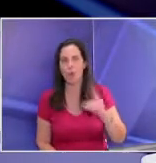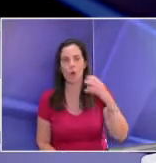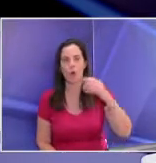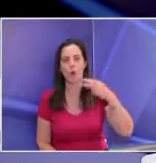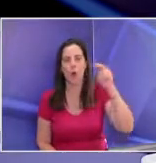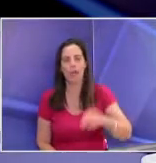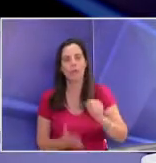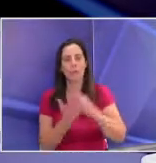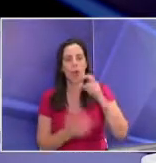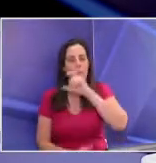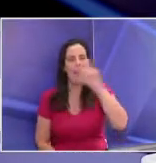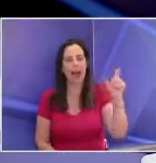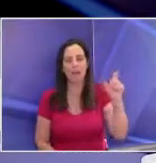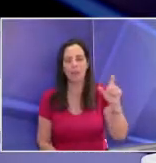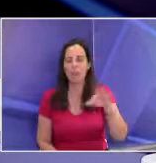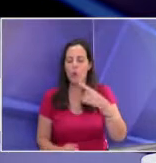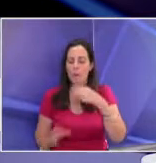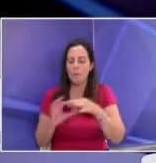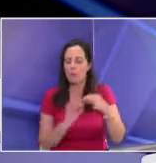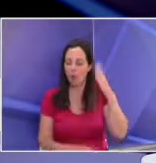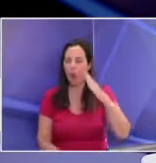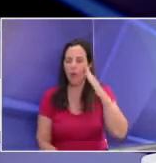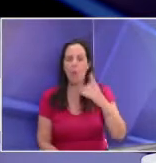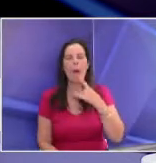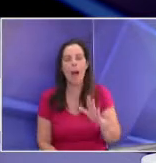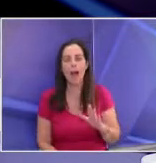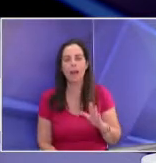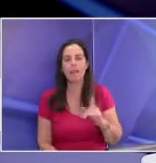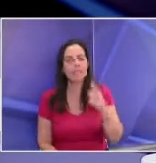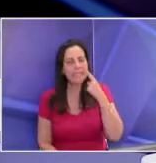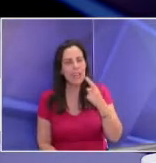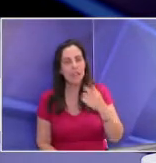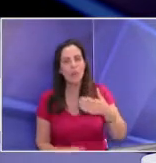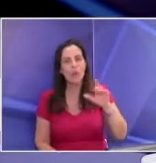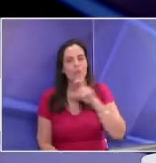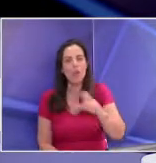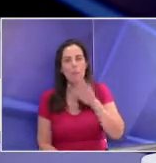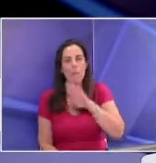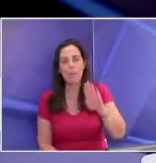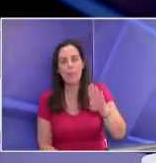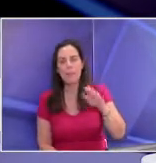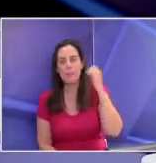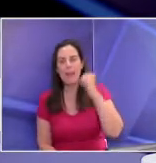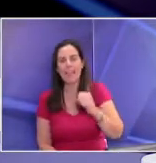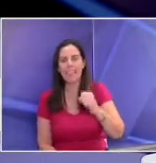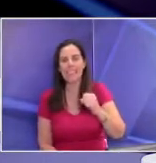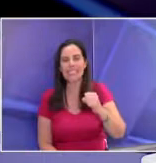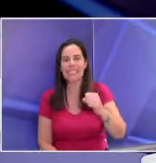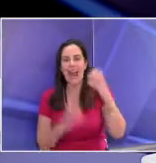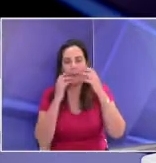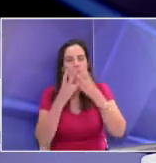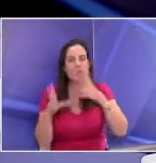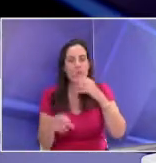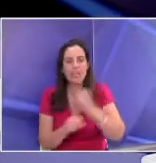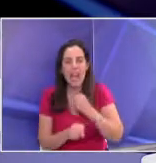עורך מעריב, והוא אמר משפט שנתקע לנו בראש, אני חייב ציין, הוא אמר, זה נראה שמרוב שמאשימים את ביבי ברצח רבין, כן. זה לא משנה